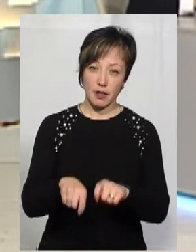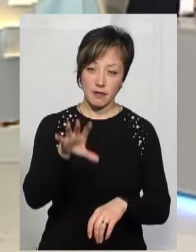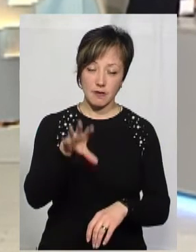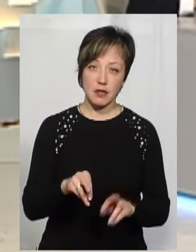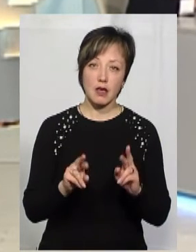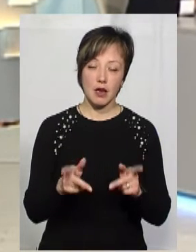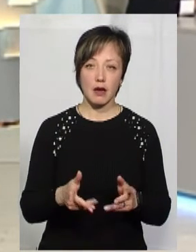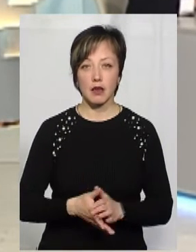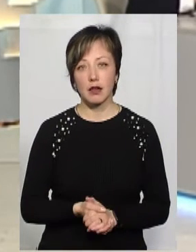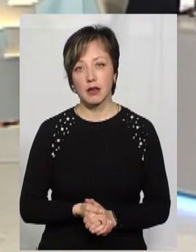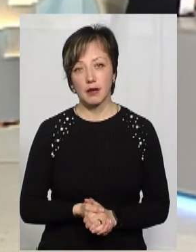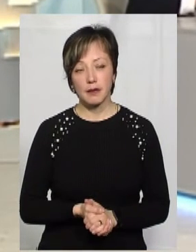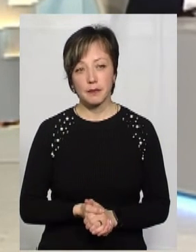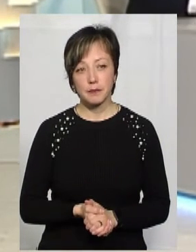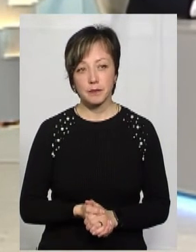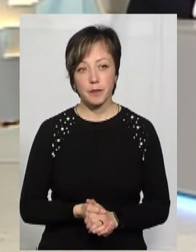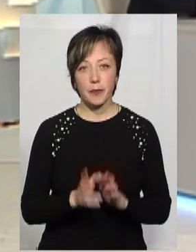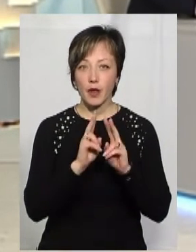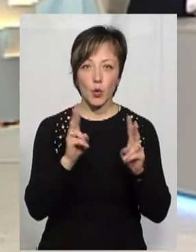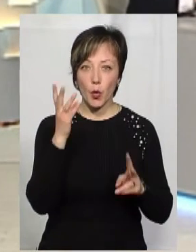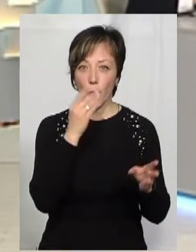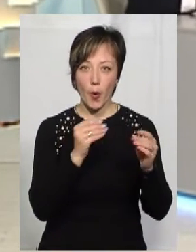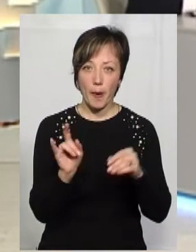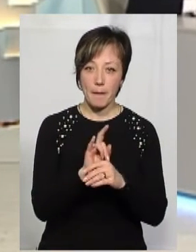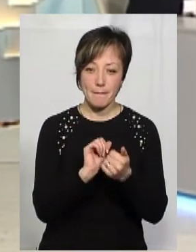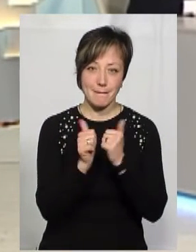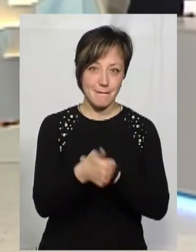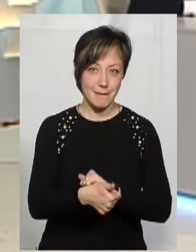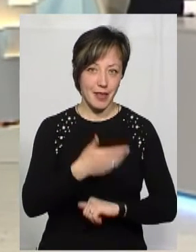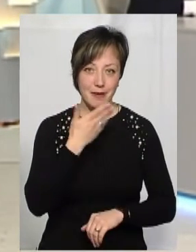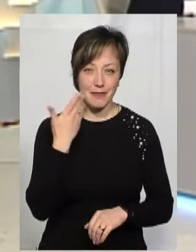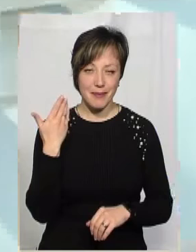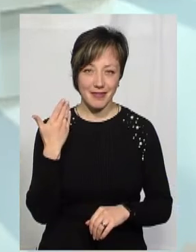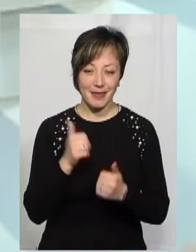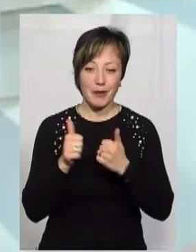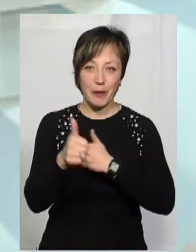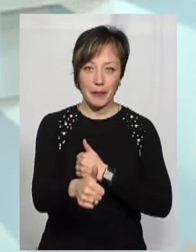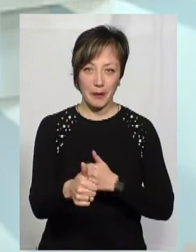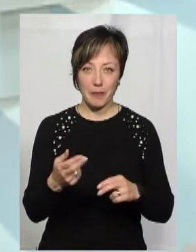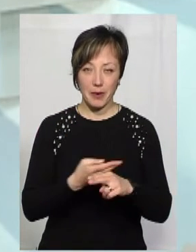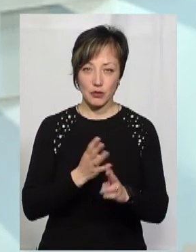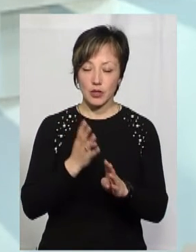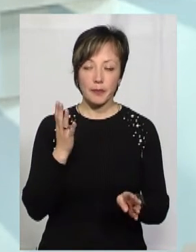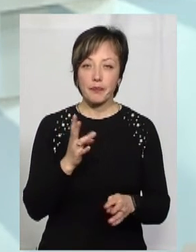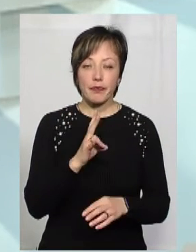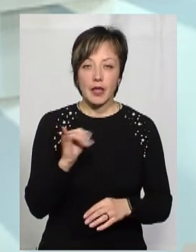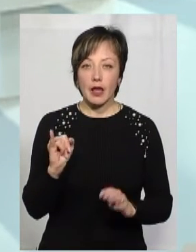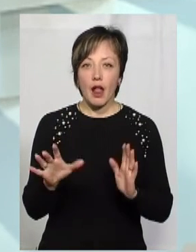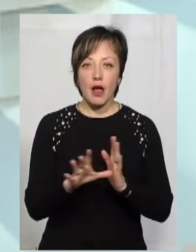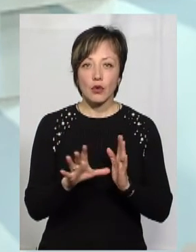все чітко, ніхто без черги не проходить? Ні, електронної